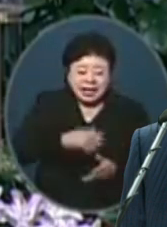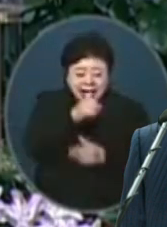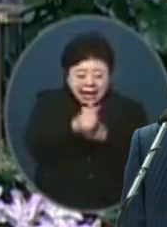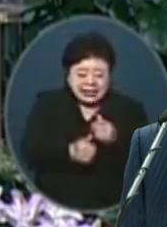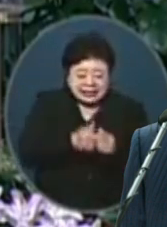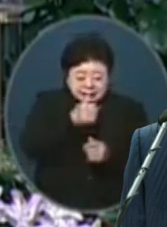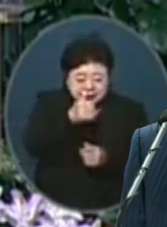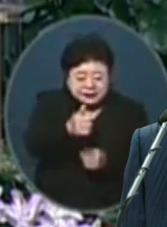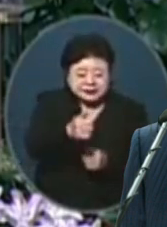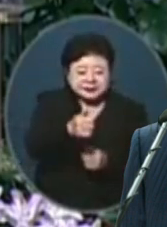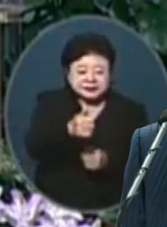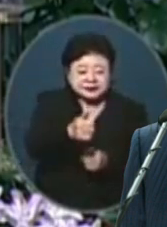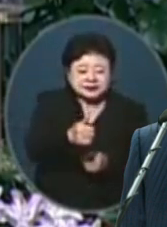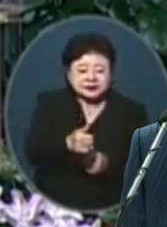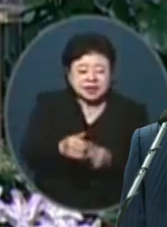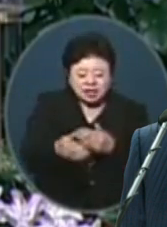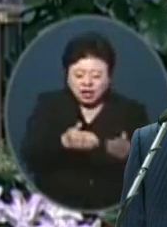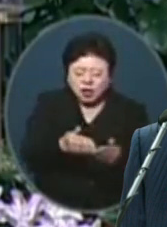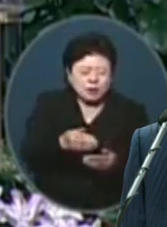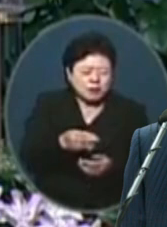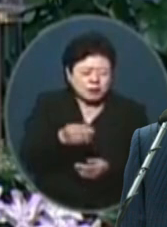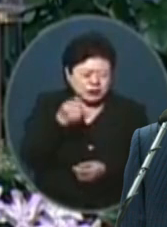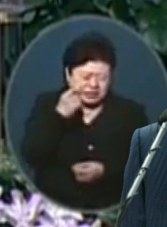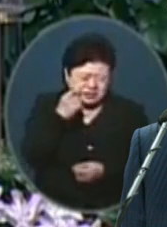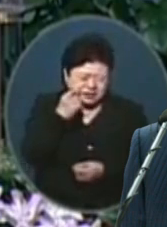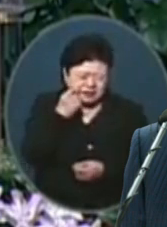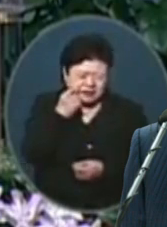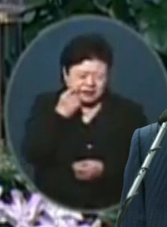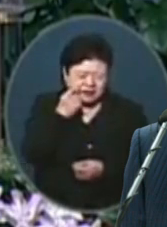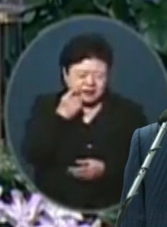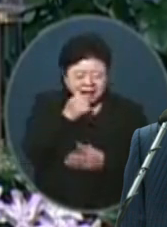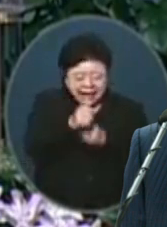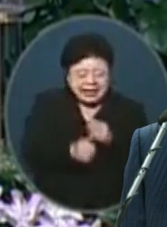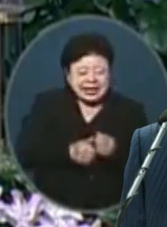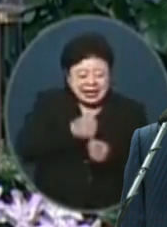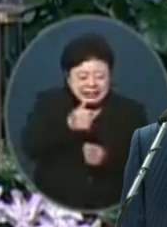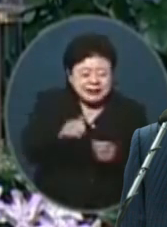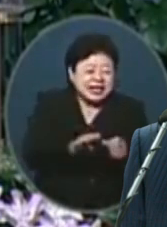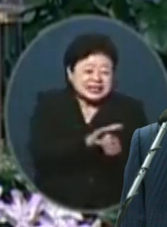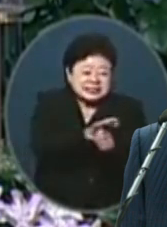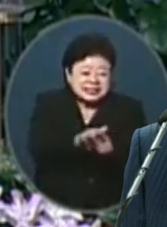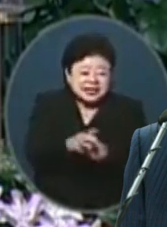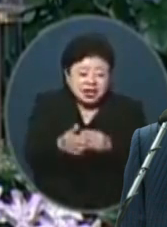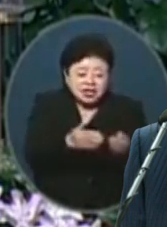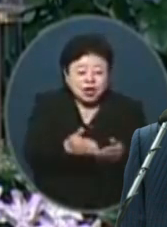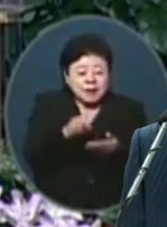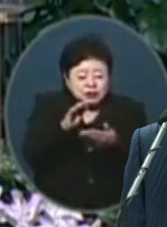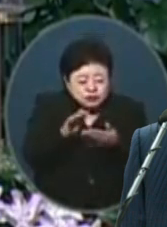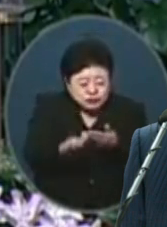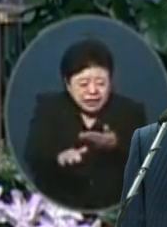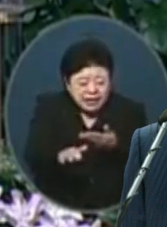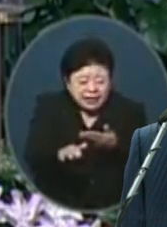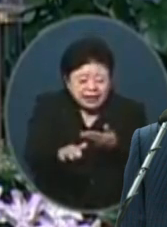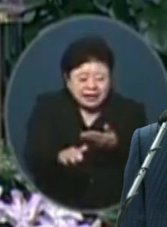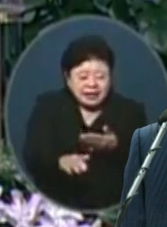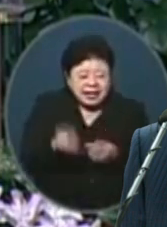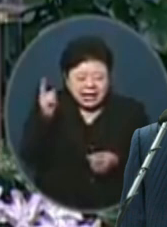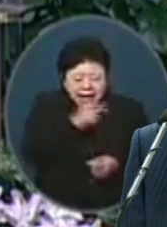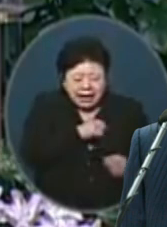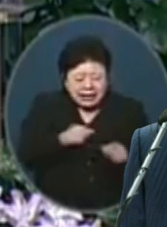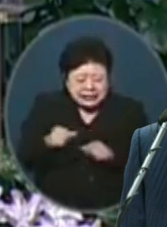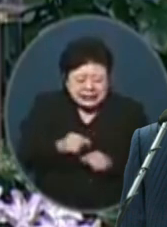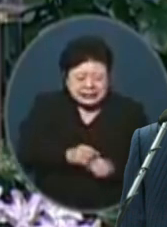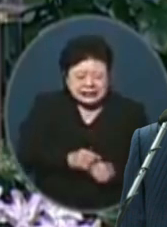하나님을 경험하지 못했습니다. 그러다 하나님의 사랑을 체험한 후 악한 일을